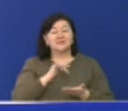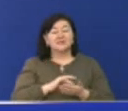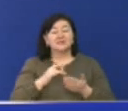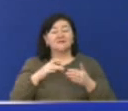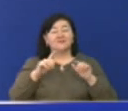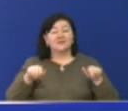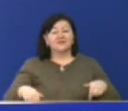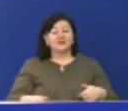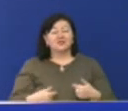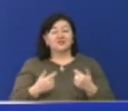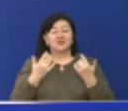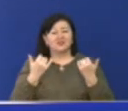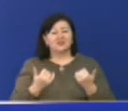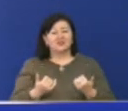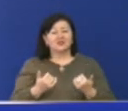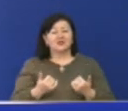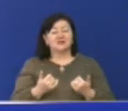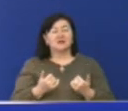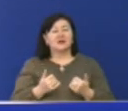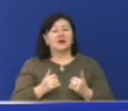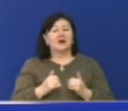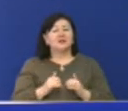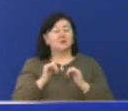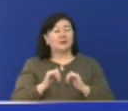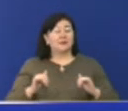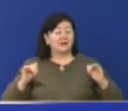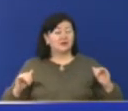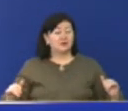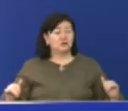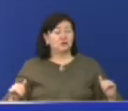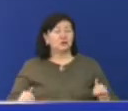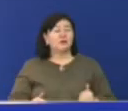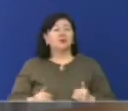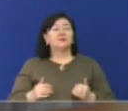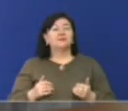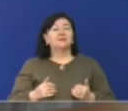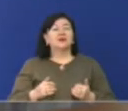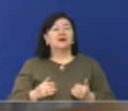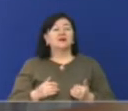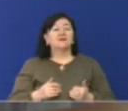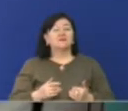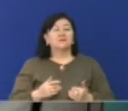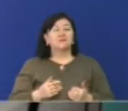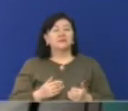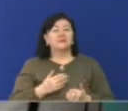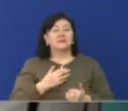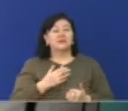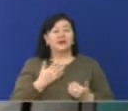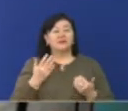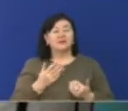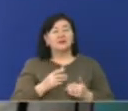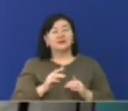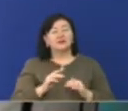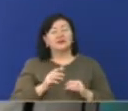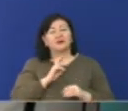диаспоры, сейчас реализует проект «Пропаганда наследия». Национальный центр свободно пропагандирует свою культуру, языки, традиции, трудятся